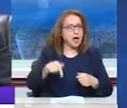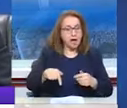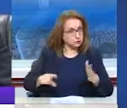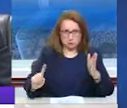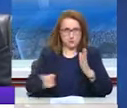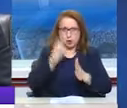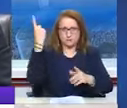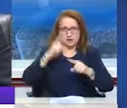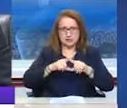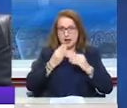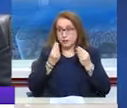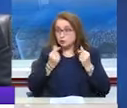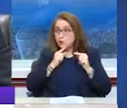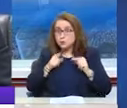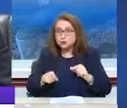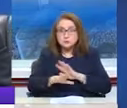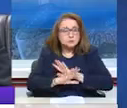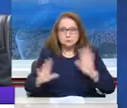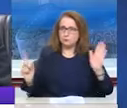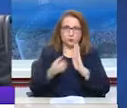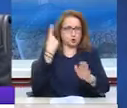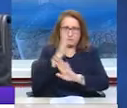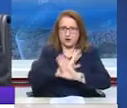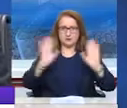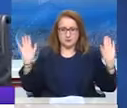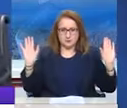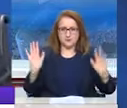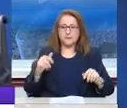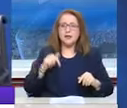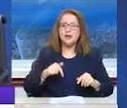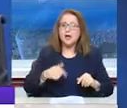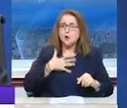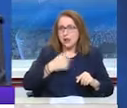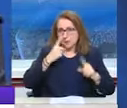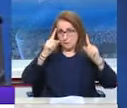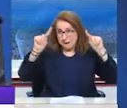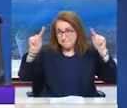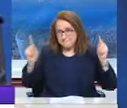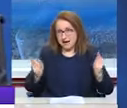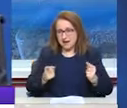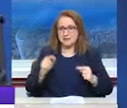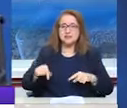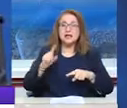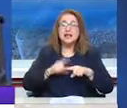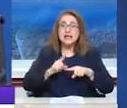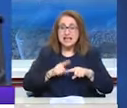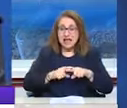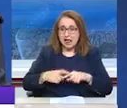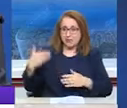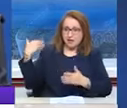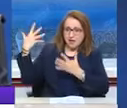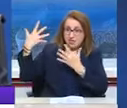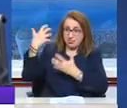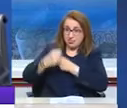μια παρένθεση και να πω το εξής. Η πατρίδα μας με πολύ μεγάλο κόπο έκτισε κατά την προηγούμενη δεκαετία